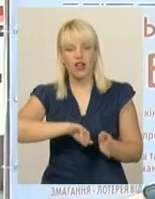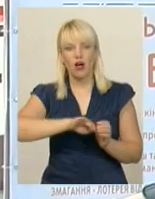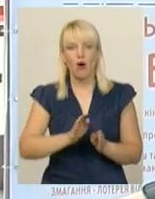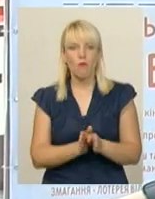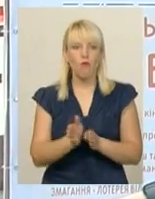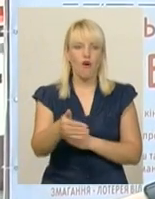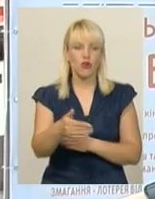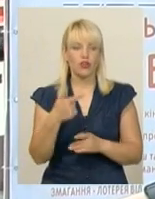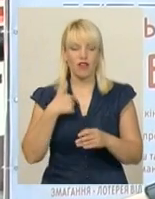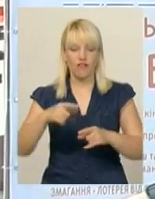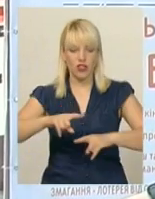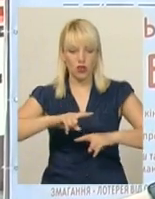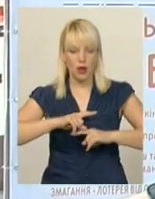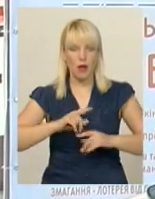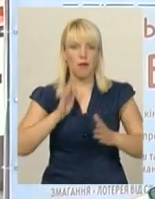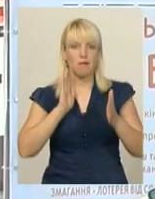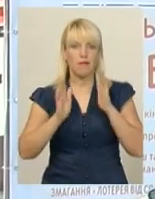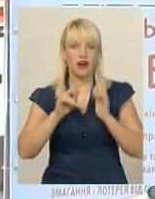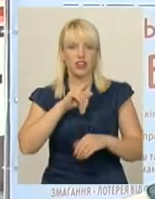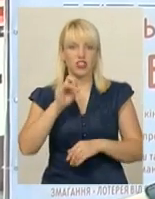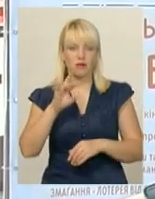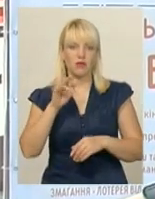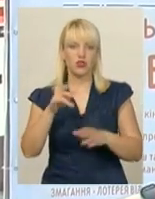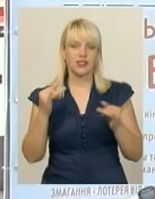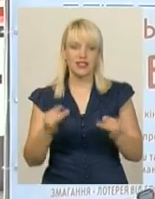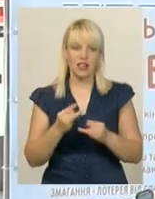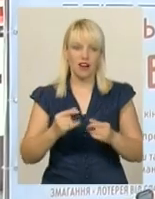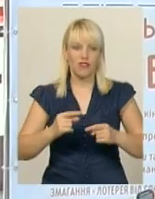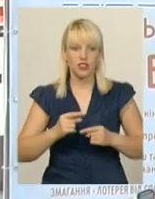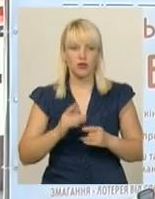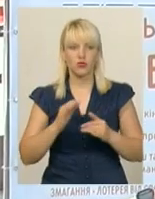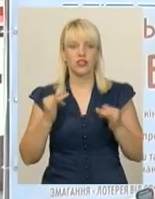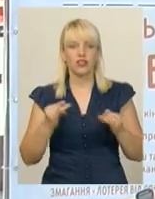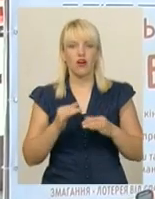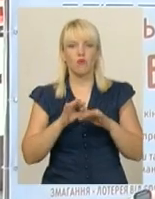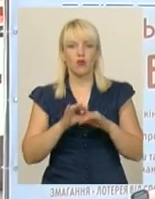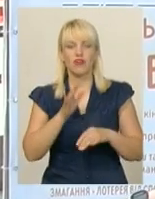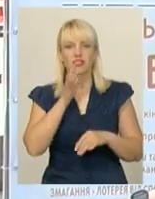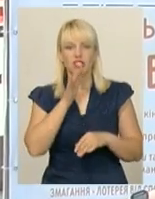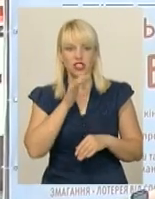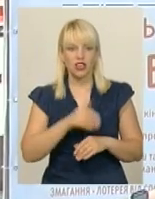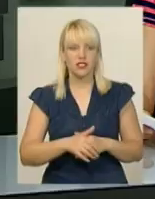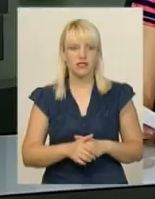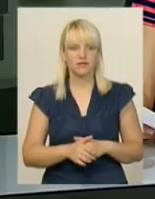буде цікава конкурсна програма і для дорослих, і для дітей. Буде цікаво провести час, буде розіграш призів.